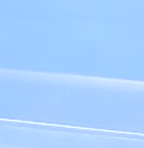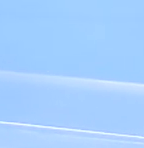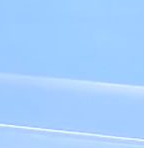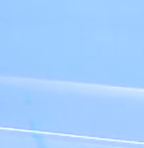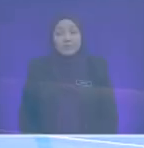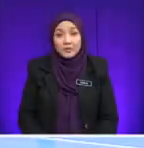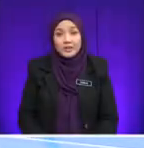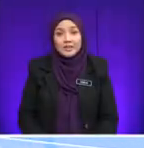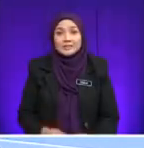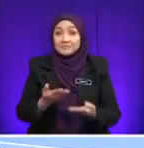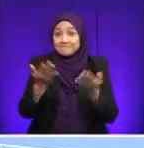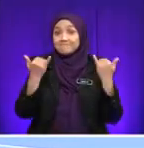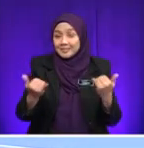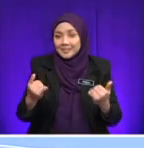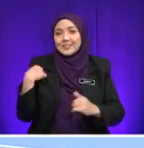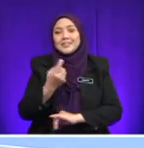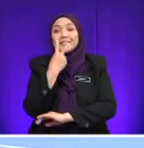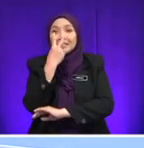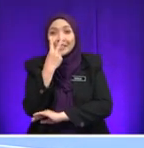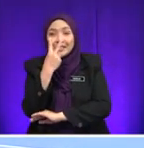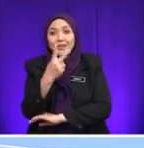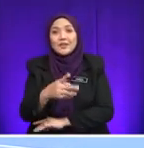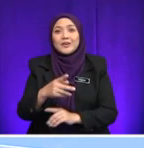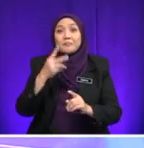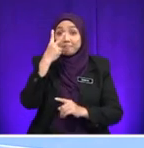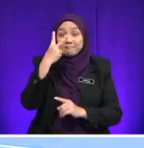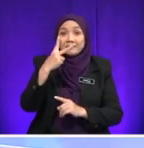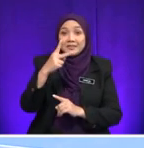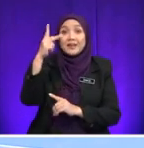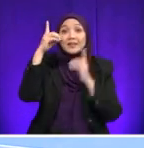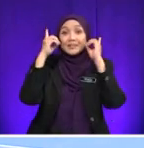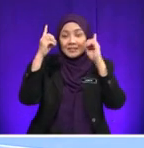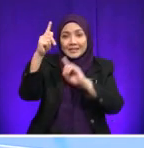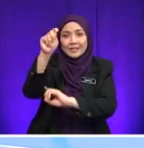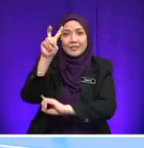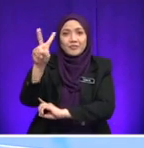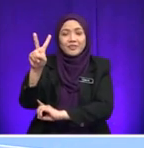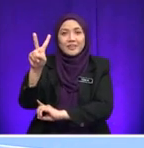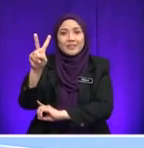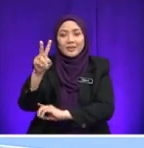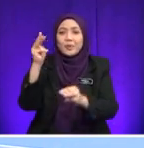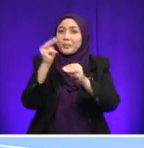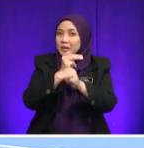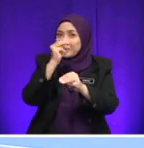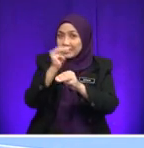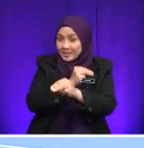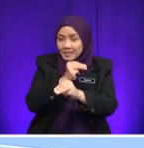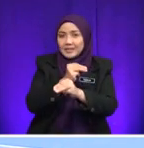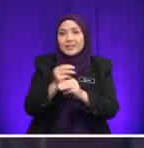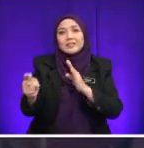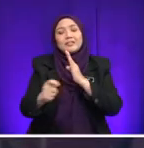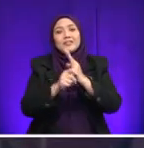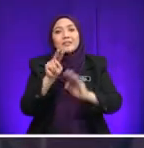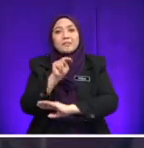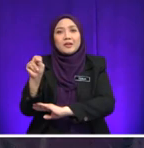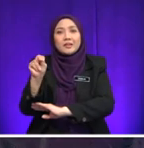anda sedang menonton Menengah Atas di didik TV KPM mata pelajaran kita pada hari ini adalah mathematic tambahan banyak